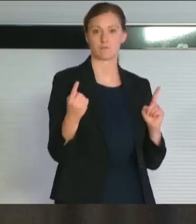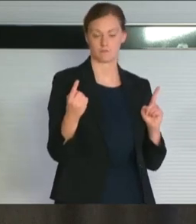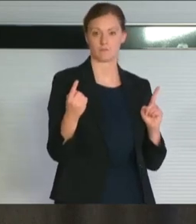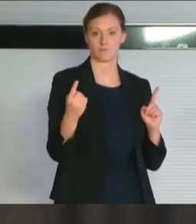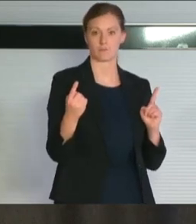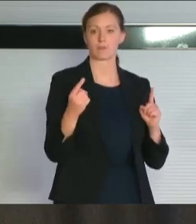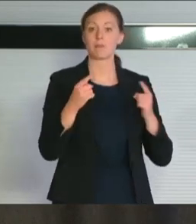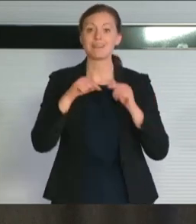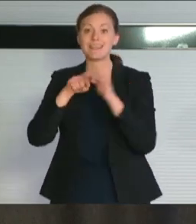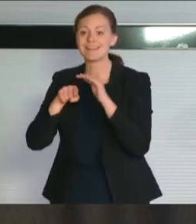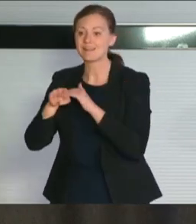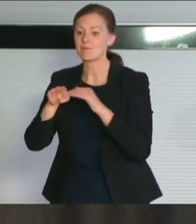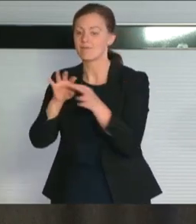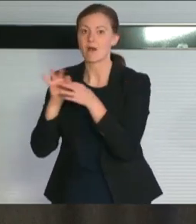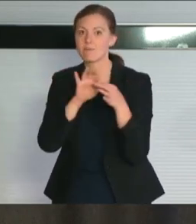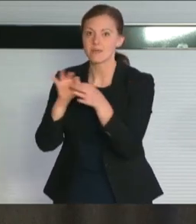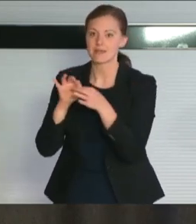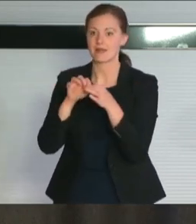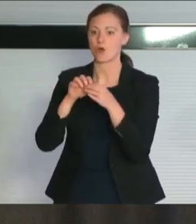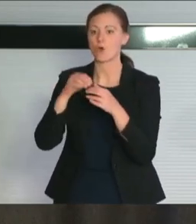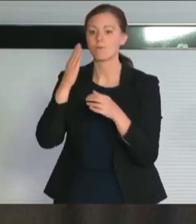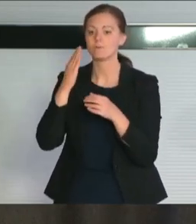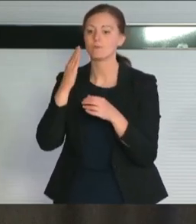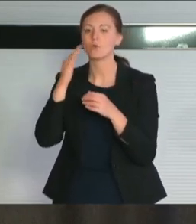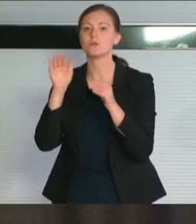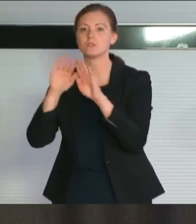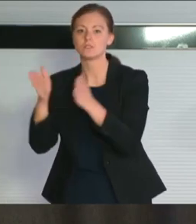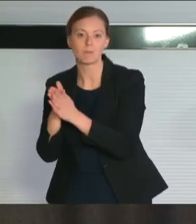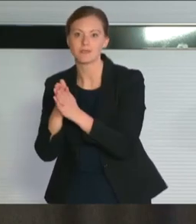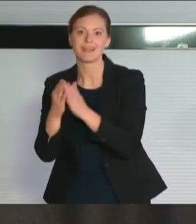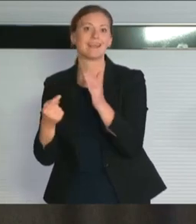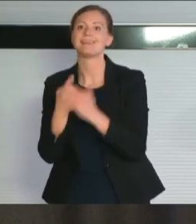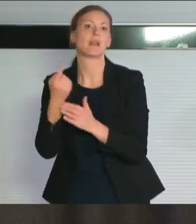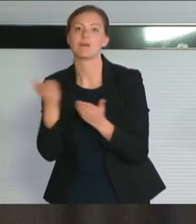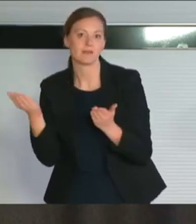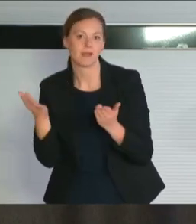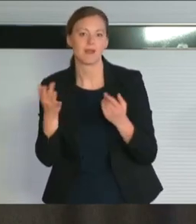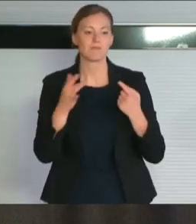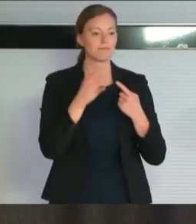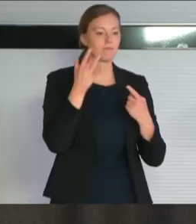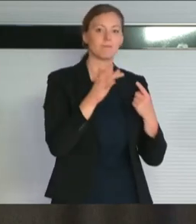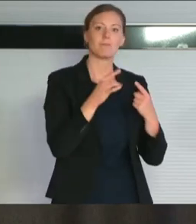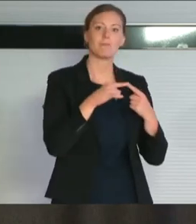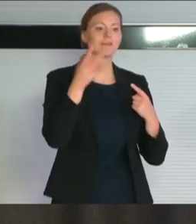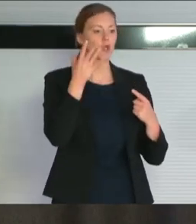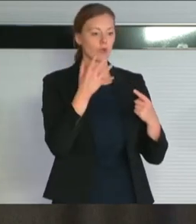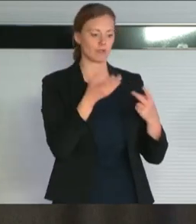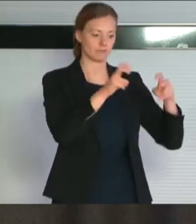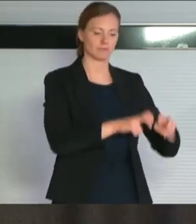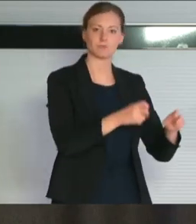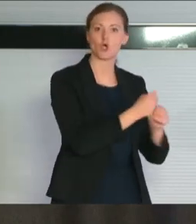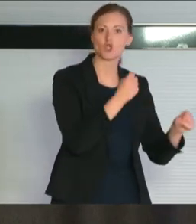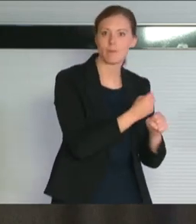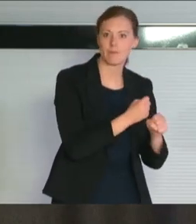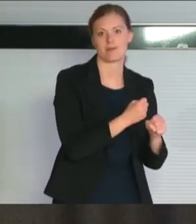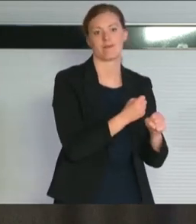ikke når vi er innendørs med familie eller personer i samme husstand, og det handler om når vi sitter sammen og jobber, og ikke for eksempel bare